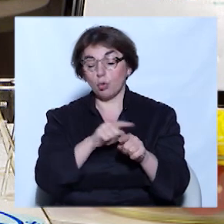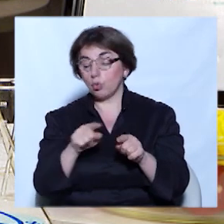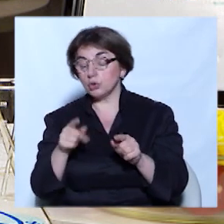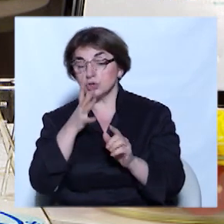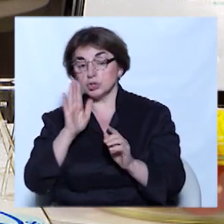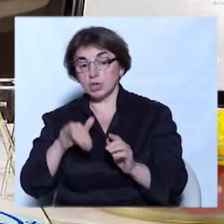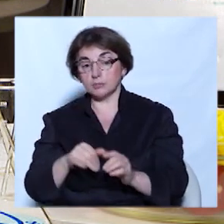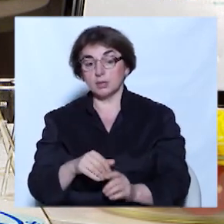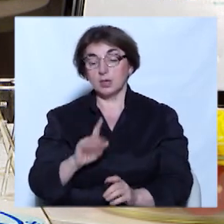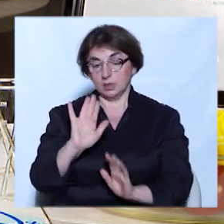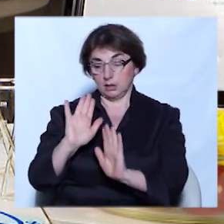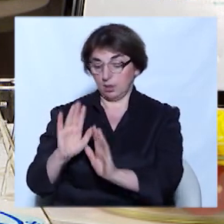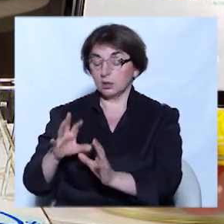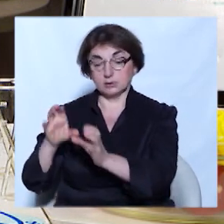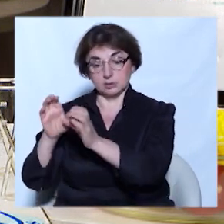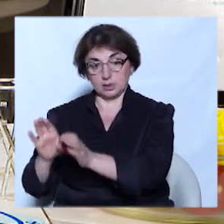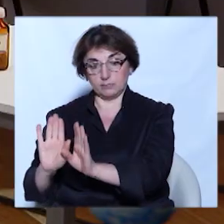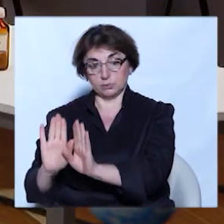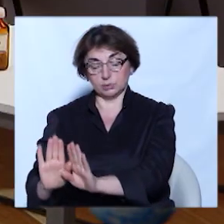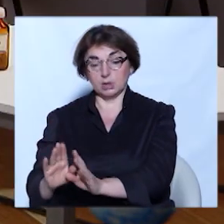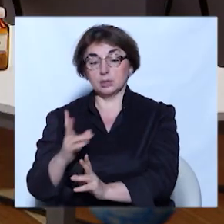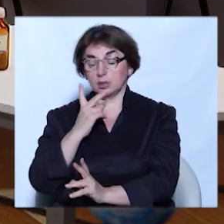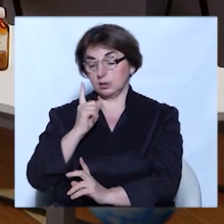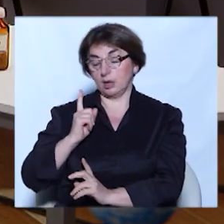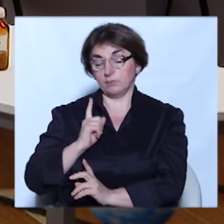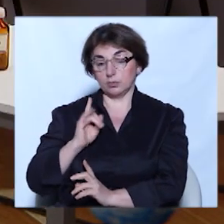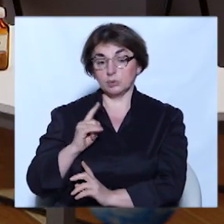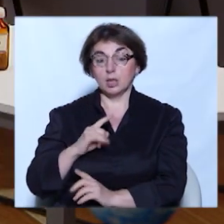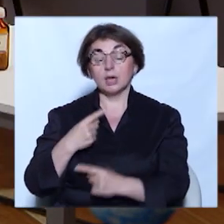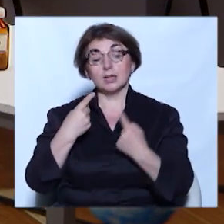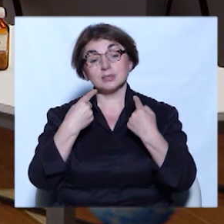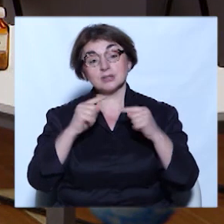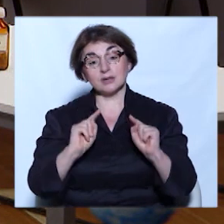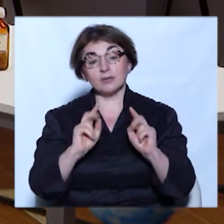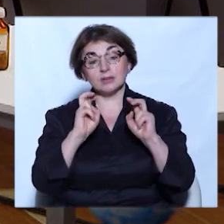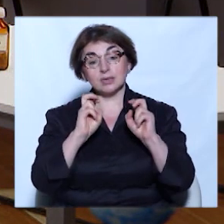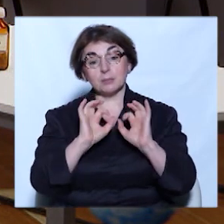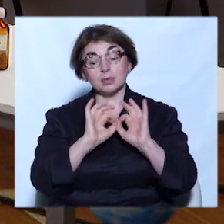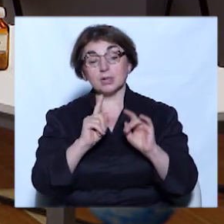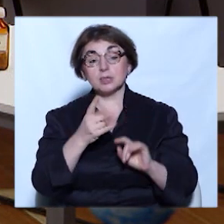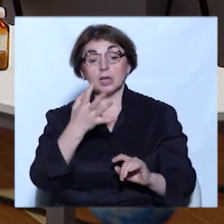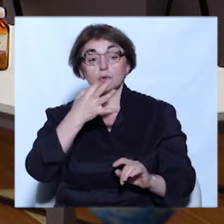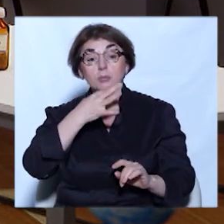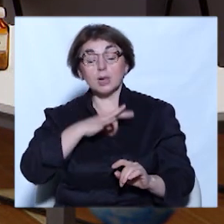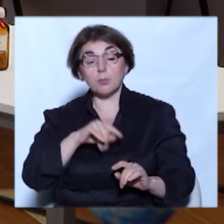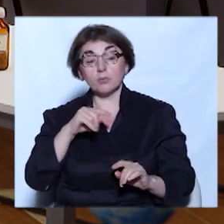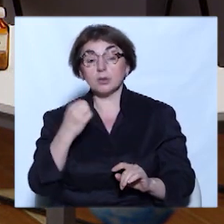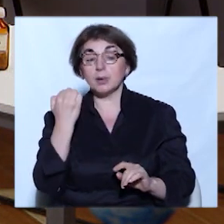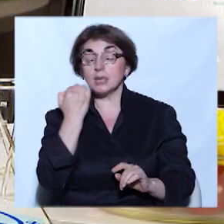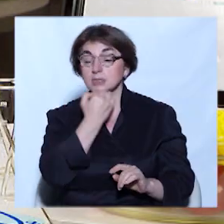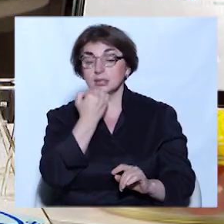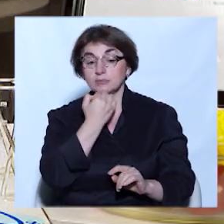შემდეგ. გადავდებ ამ მოწყობილობას და ეხლა ავხსნი რატომ გამოვიყენე ეს